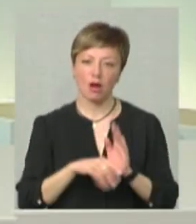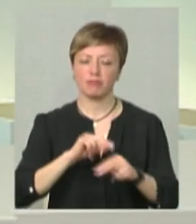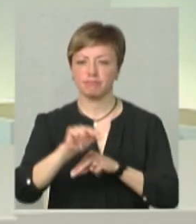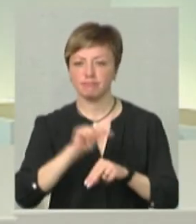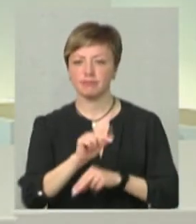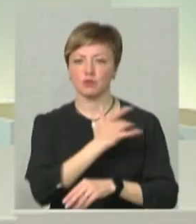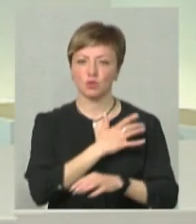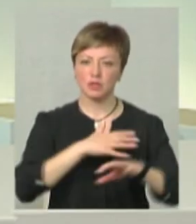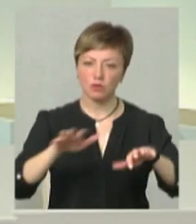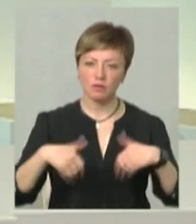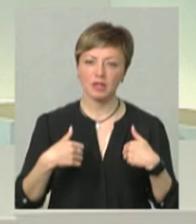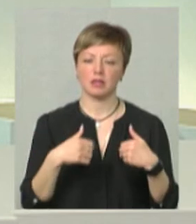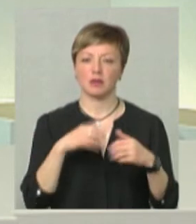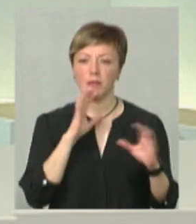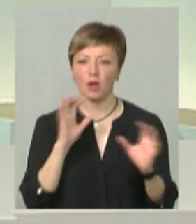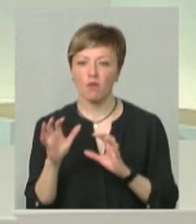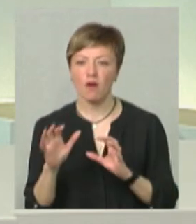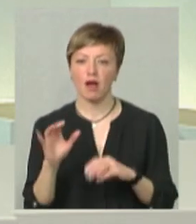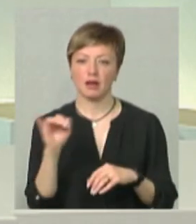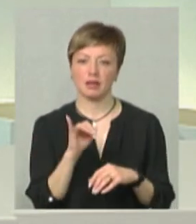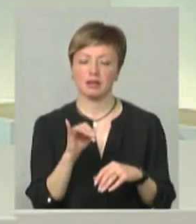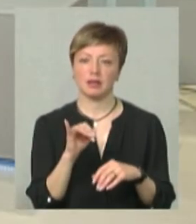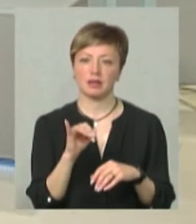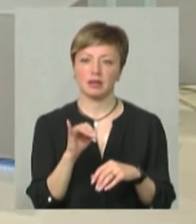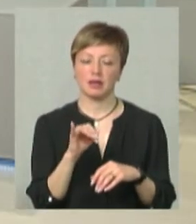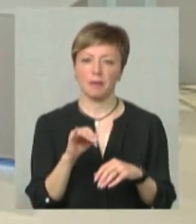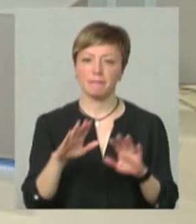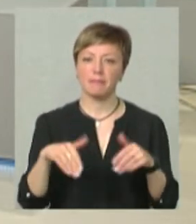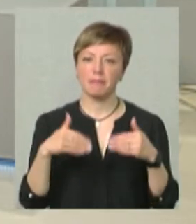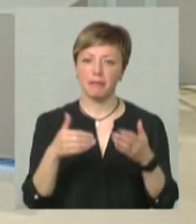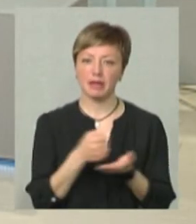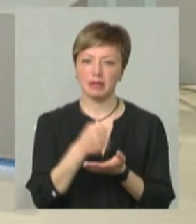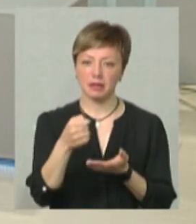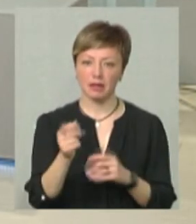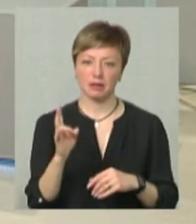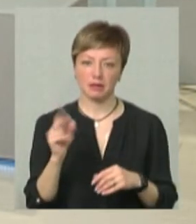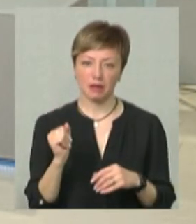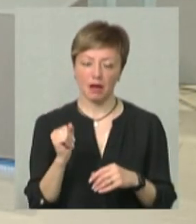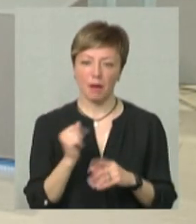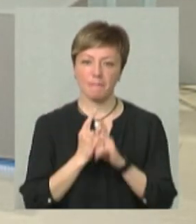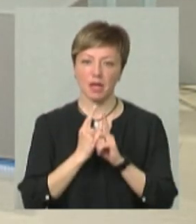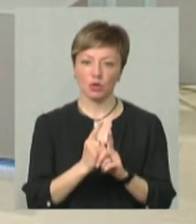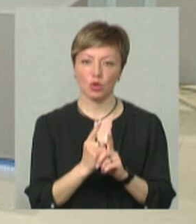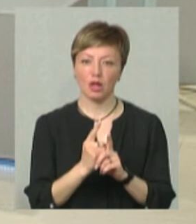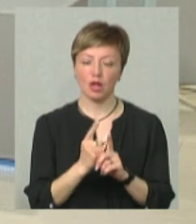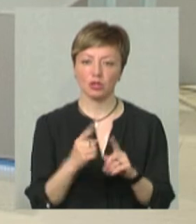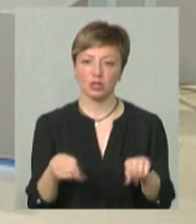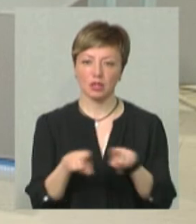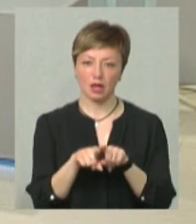і усиновителів, піклувальників, і тих же претендентів на патронажне